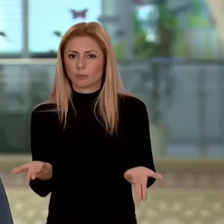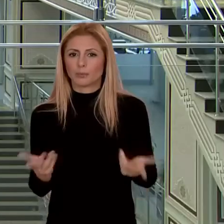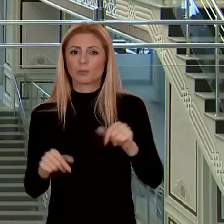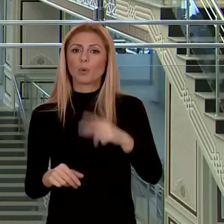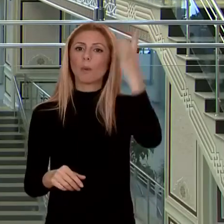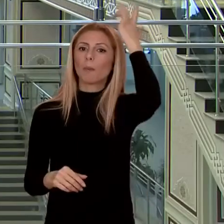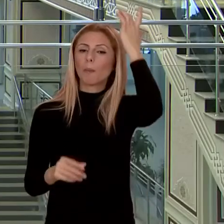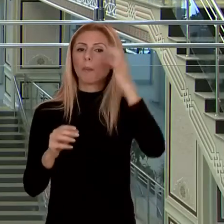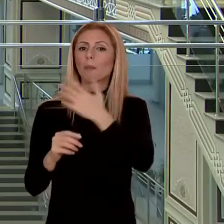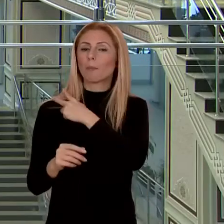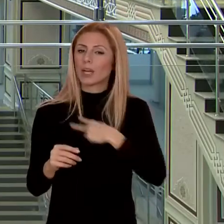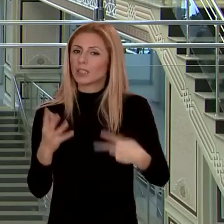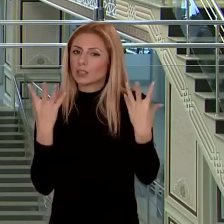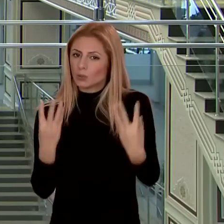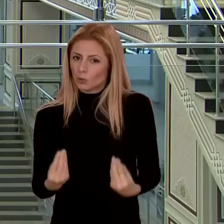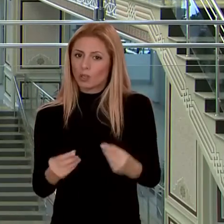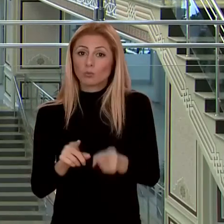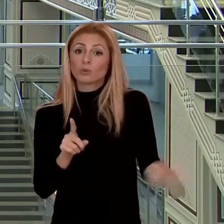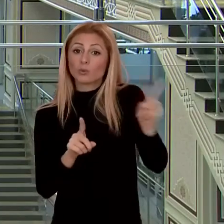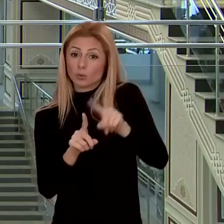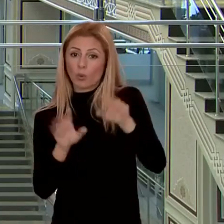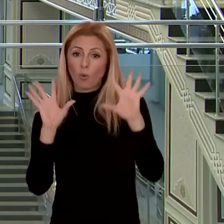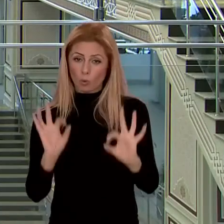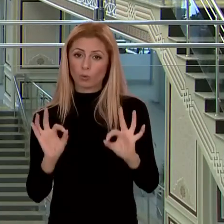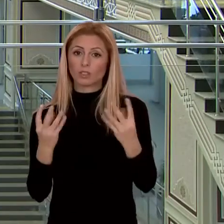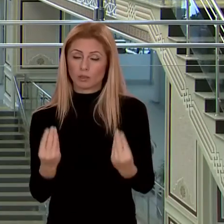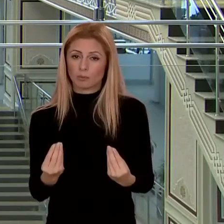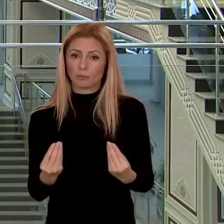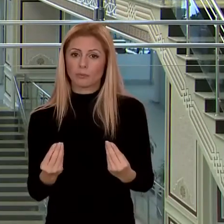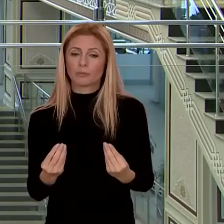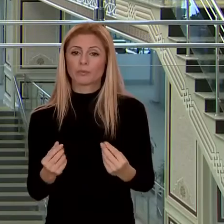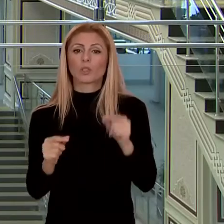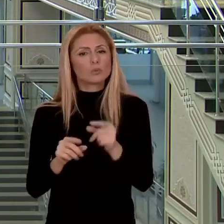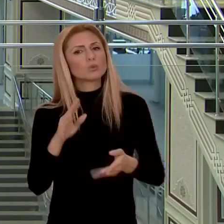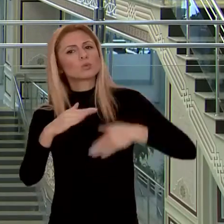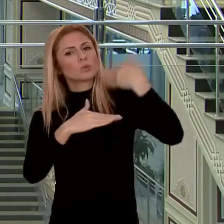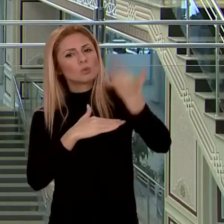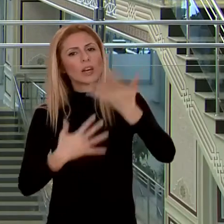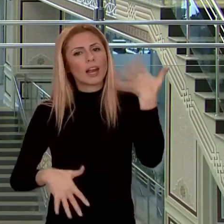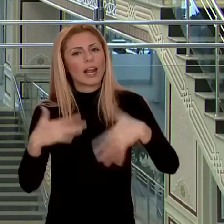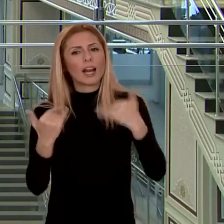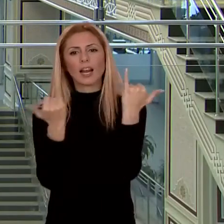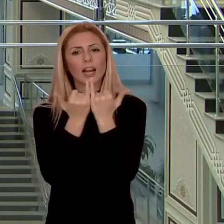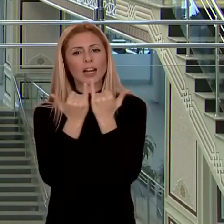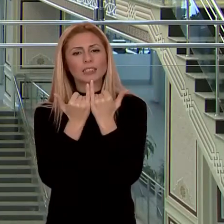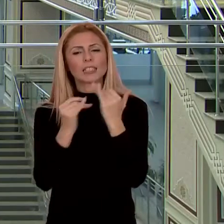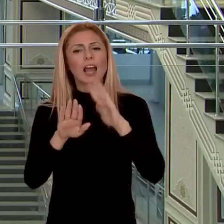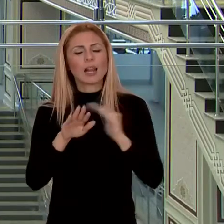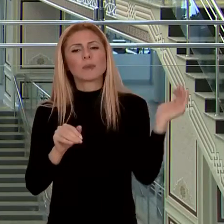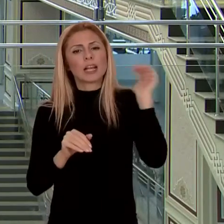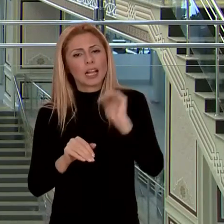bahsedilemez. Bağcılar Belediyesi olarak bugüne kadar olduğu gibi bugünden sonra da engelli kardeşlerimiz